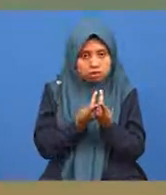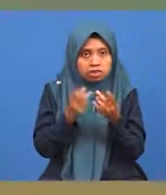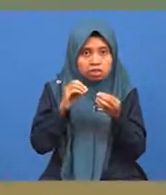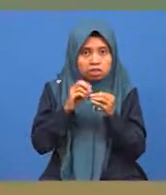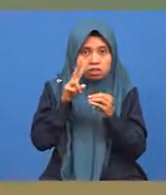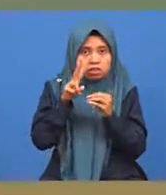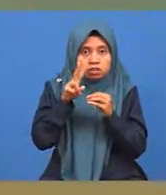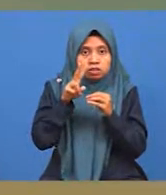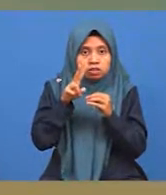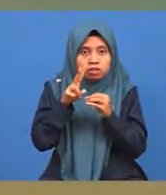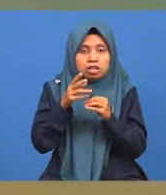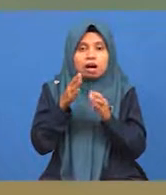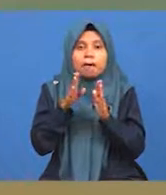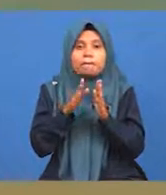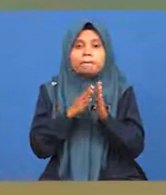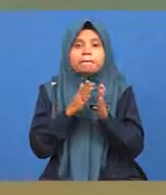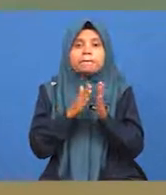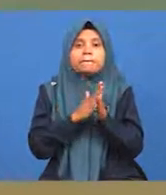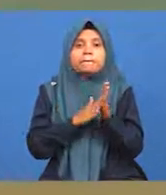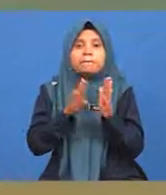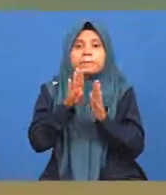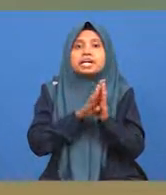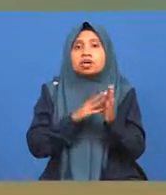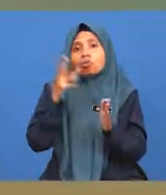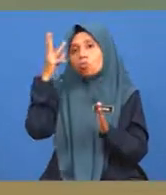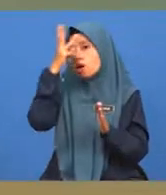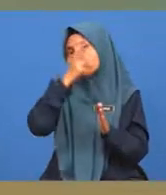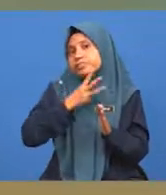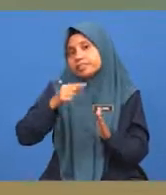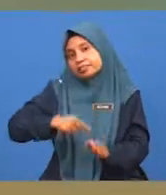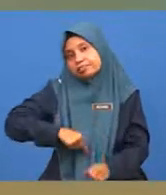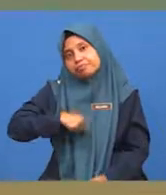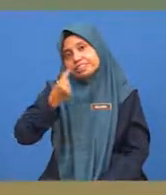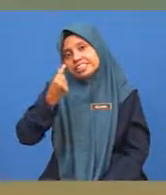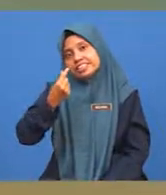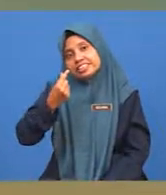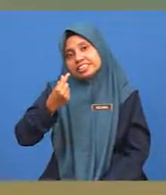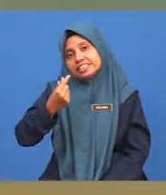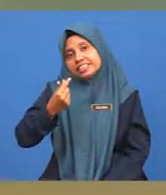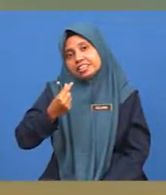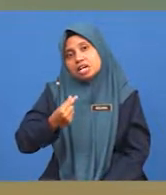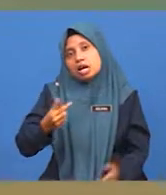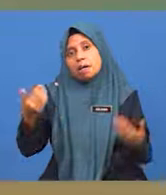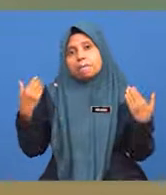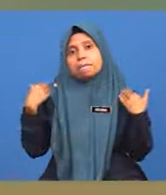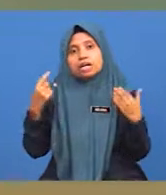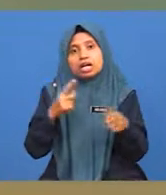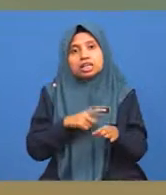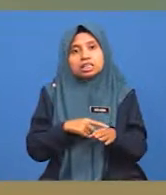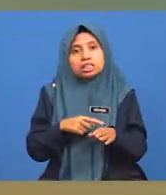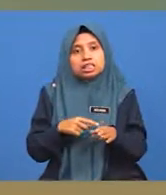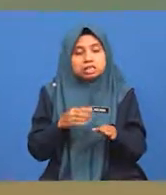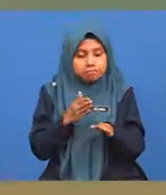Kedua, berwajah gembira. Ketiga, berada di sisi